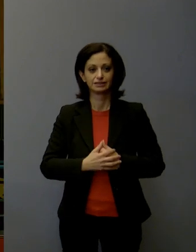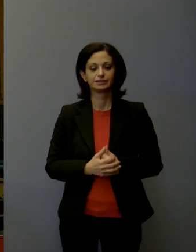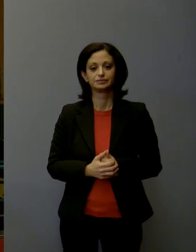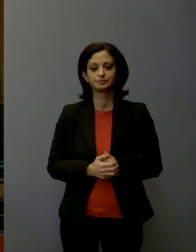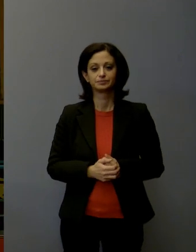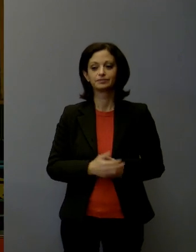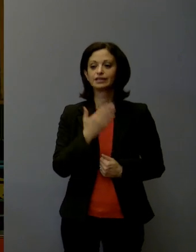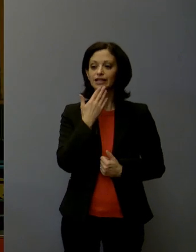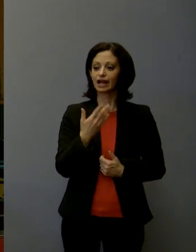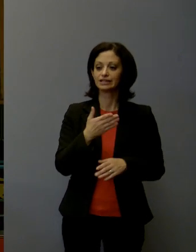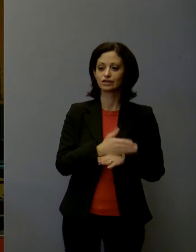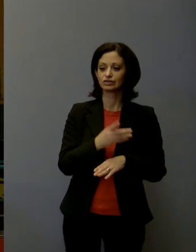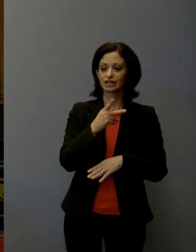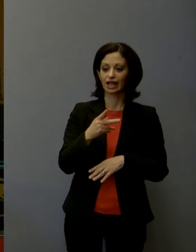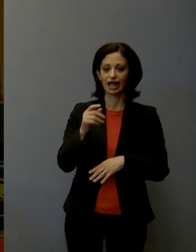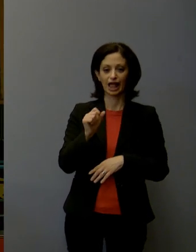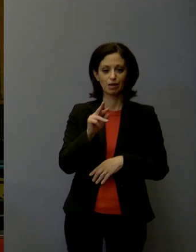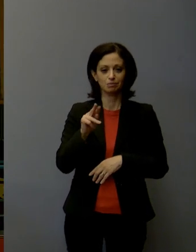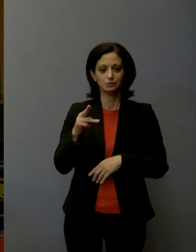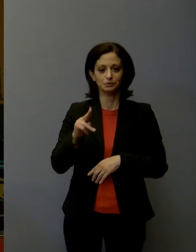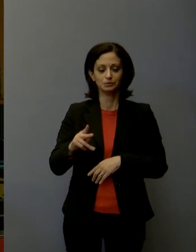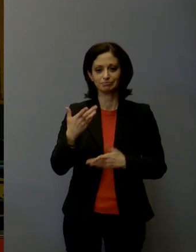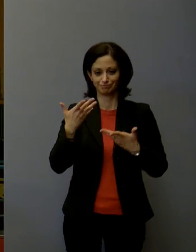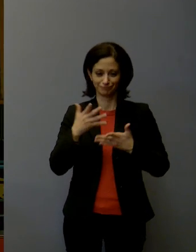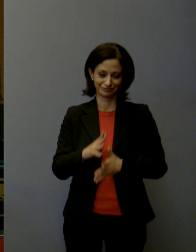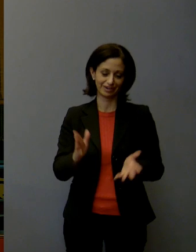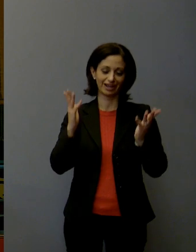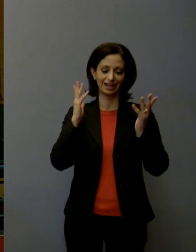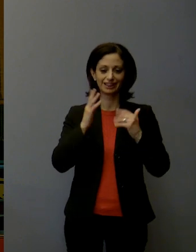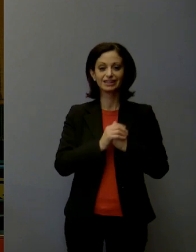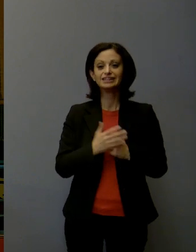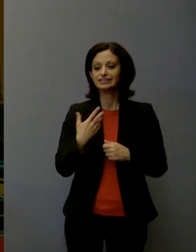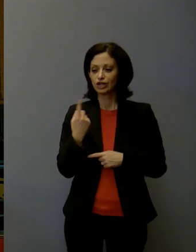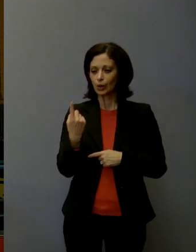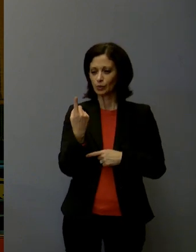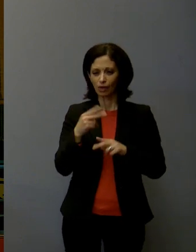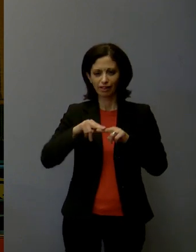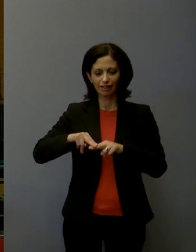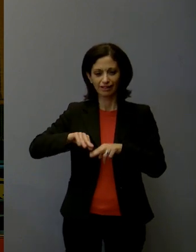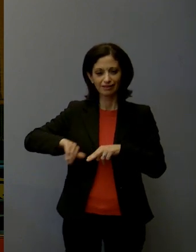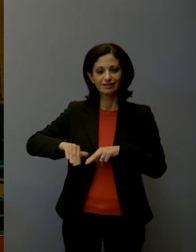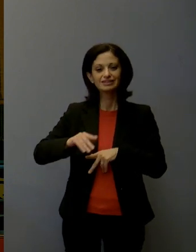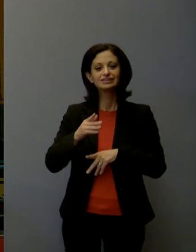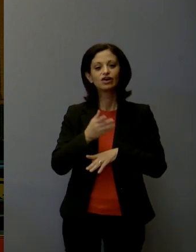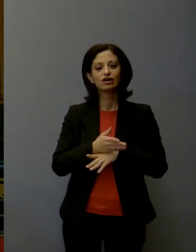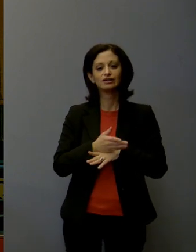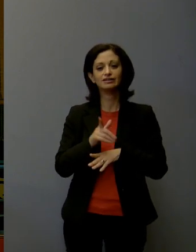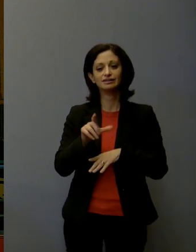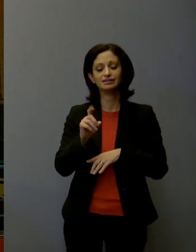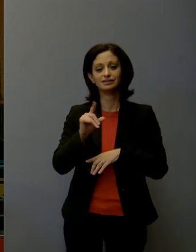Grazie consigliere Cavour ce l'abbiamo fatta allora adesso ce n'è uno residuo della consigliera Lodi